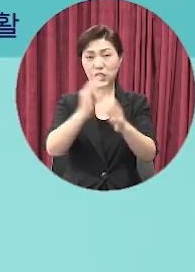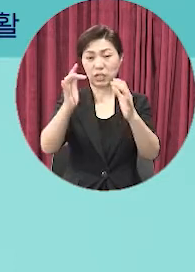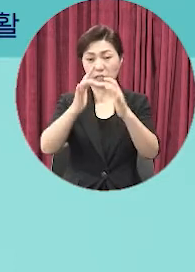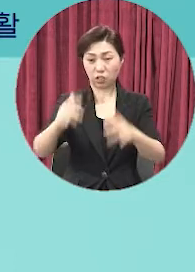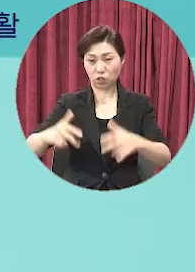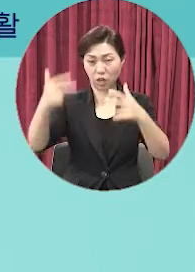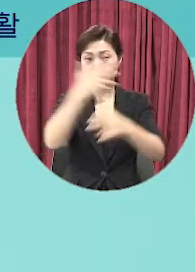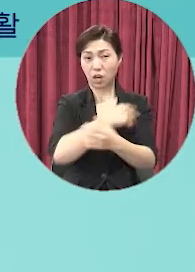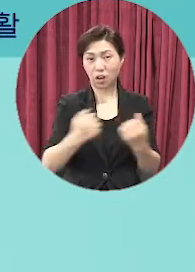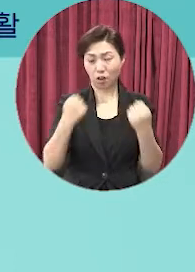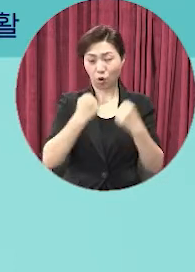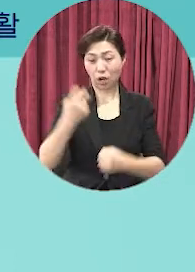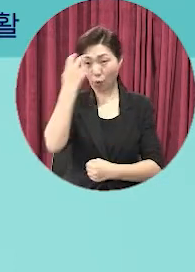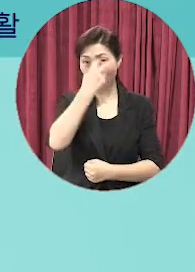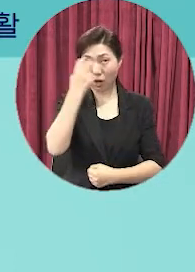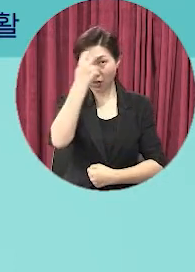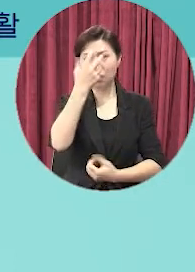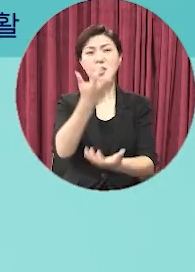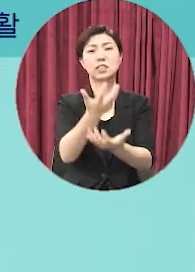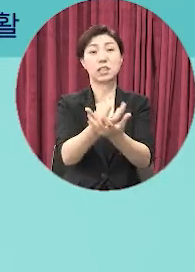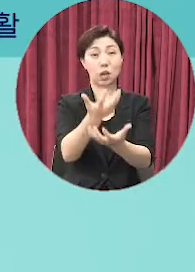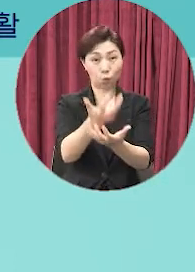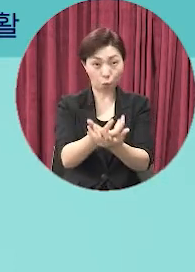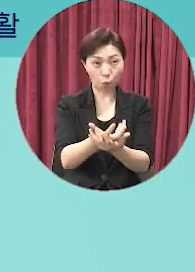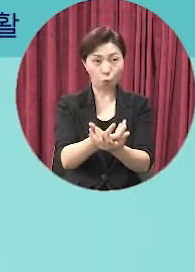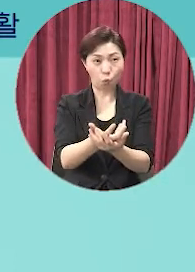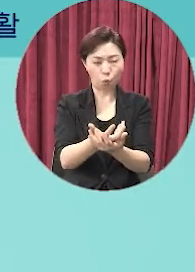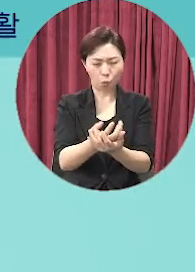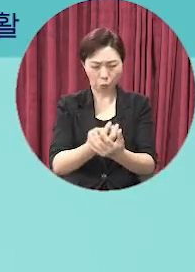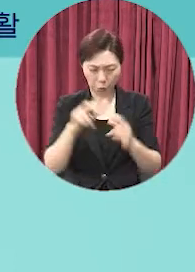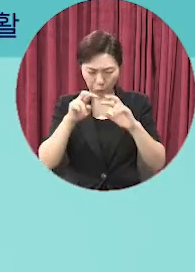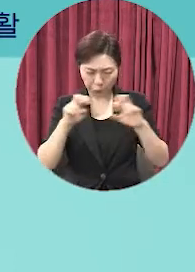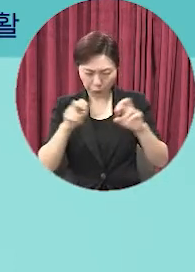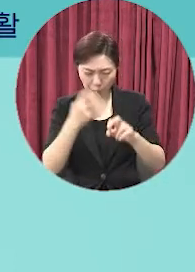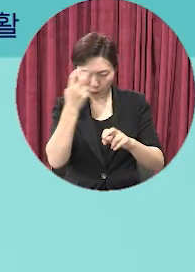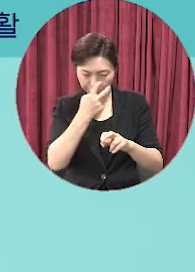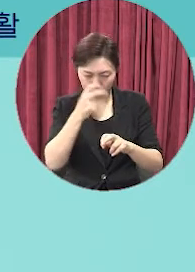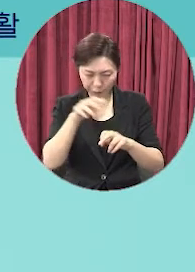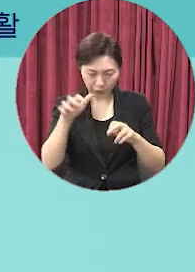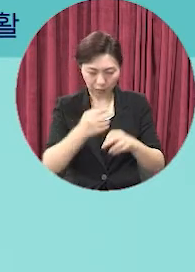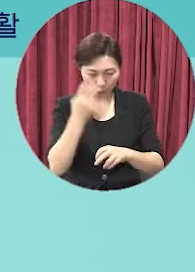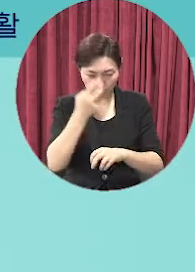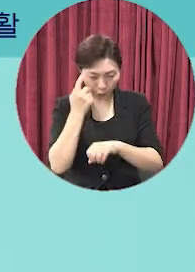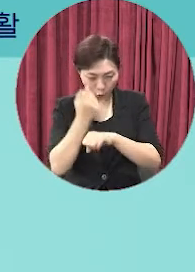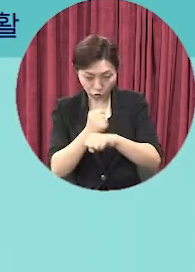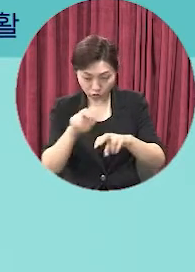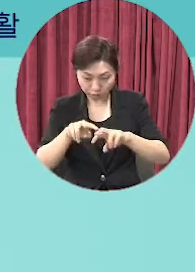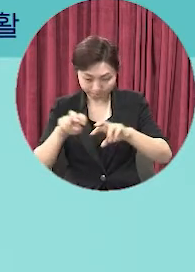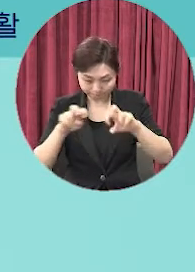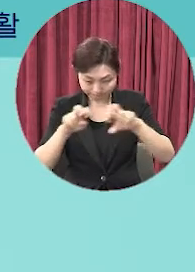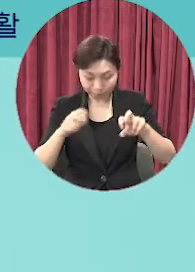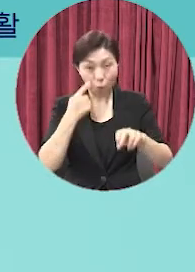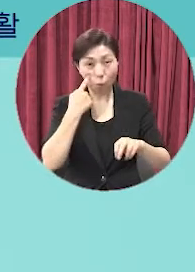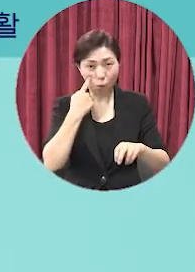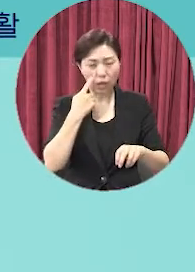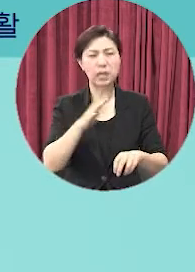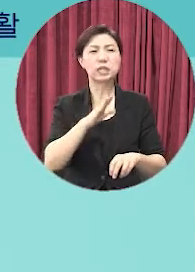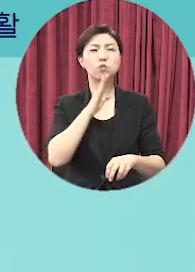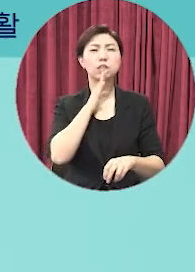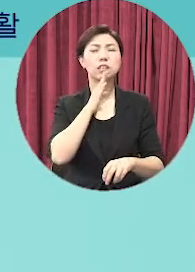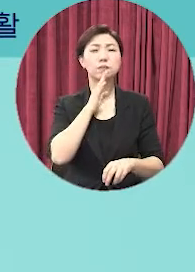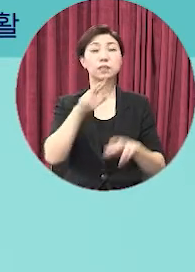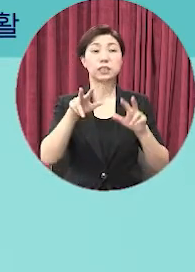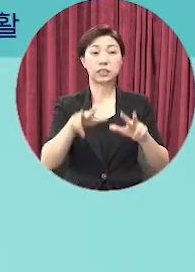서비스들을 자료를 고찰을 해보았고 실제 시행되고 있는 곳을 방문을 해서 어떻게